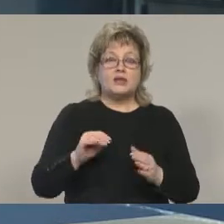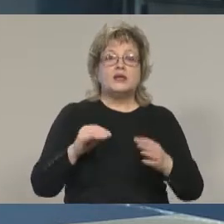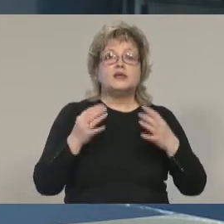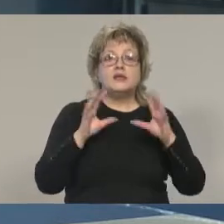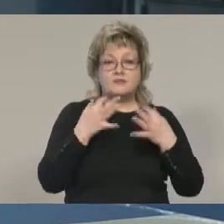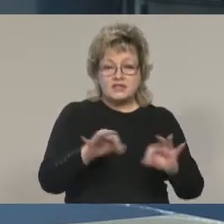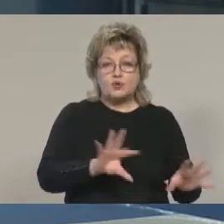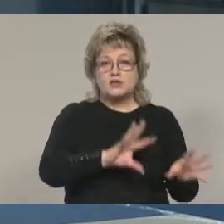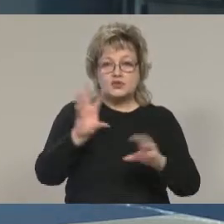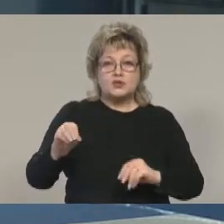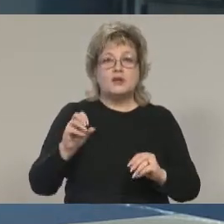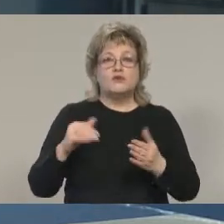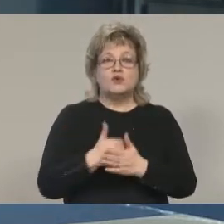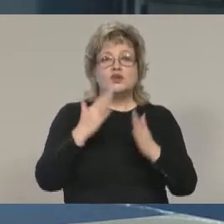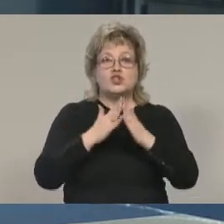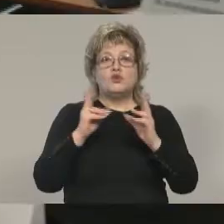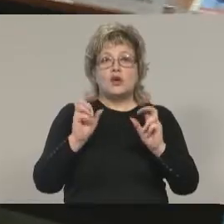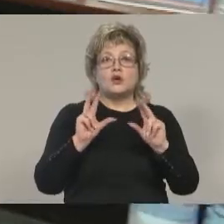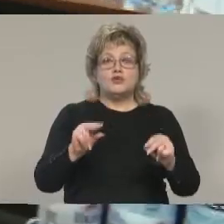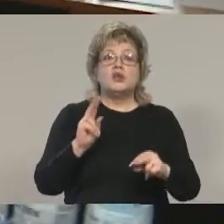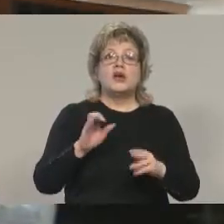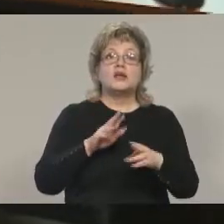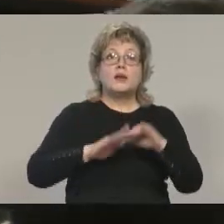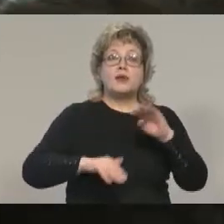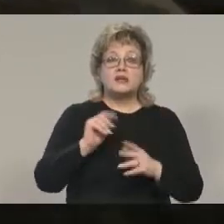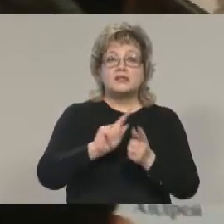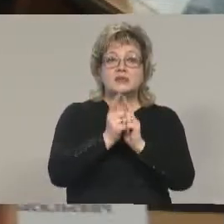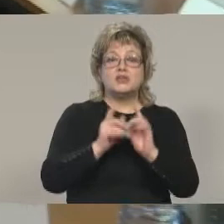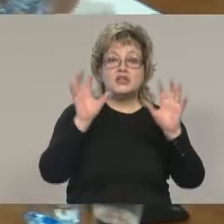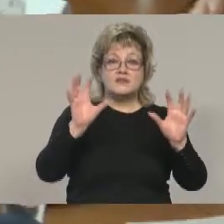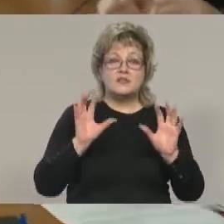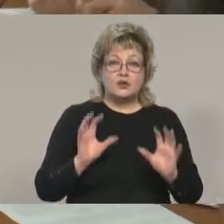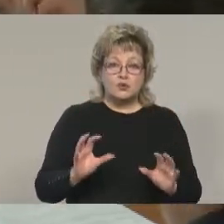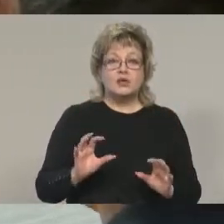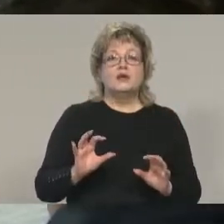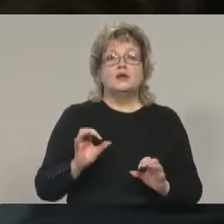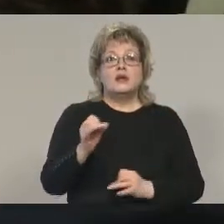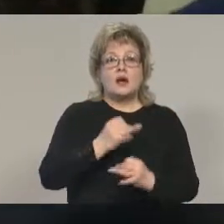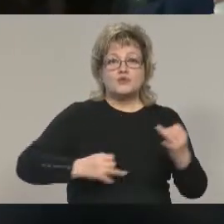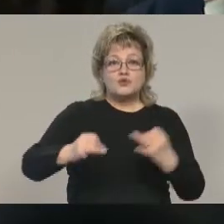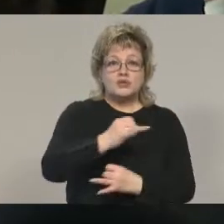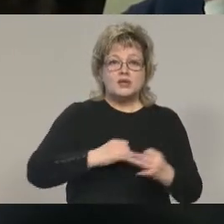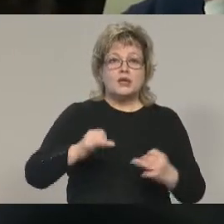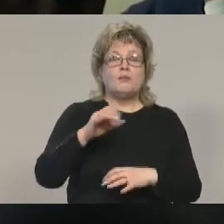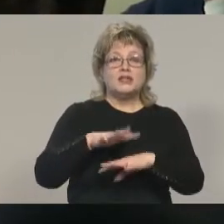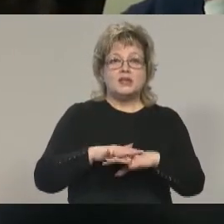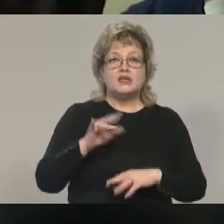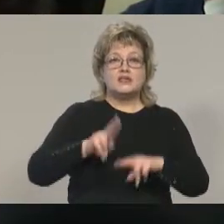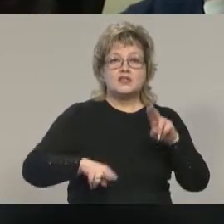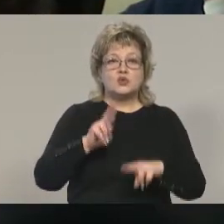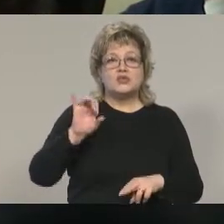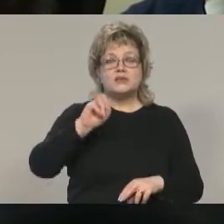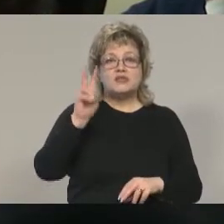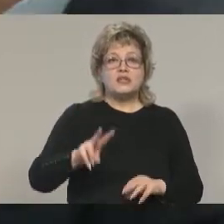новое жилье, когда обещано. Как выполнить на практике изменения в законе о долевом строительстве, обсудили за круглым столом банкиры, застройщики